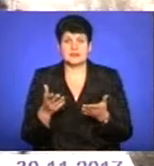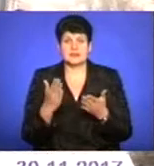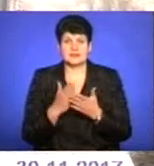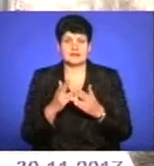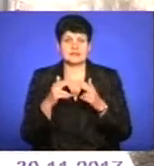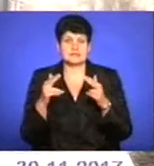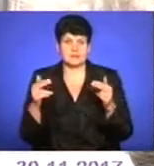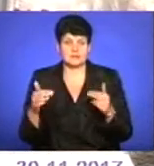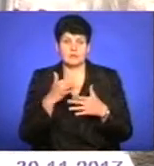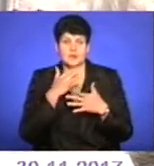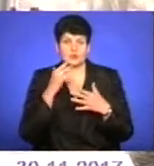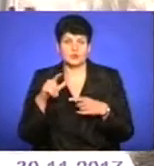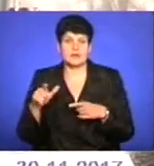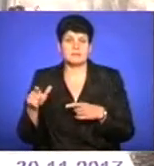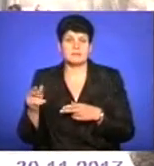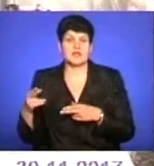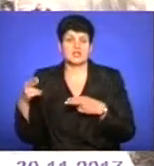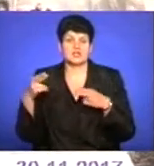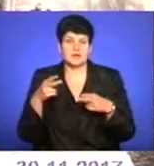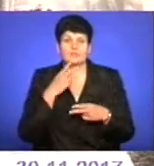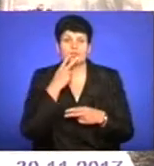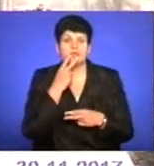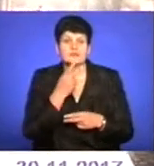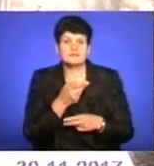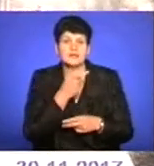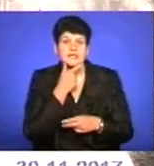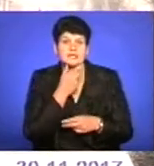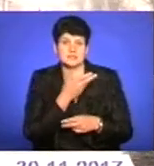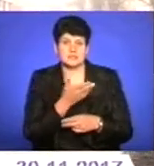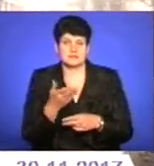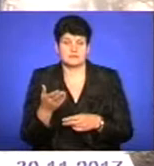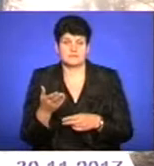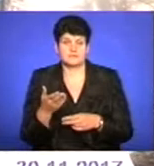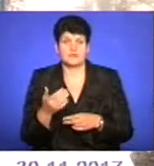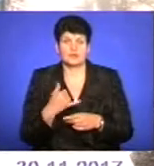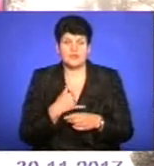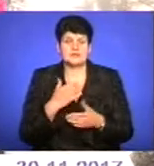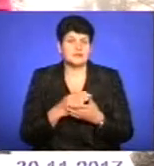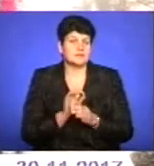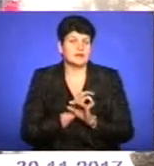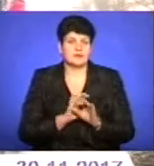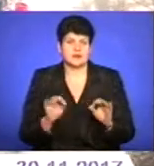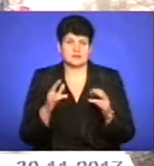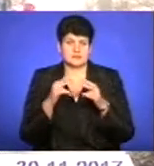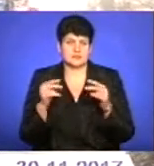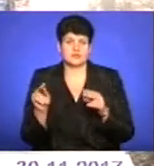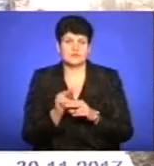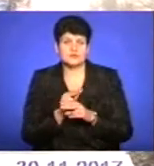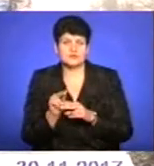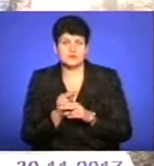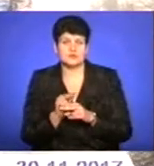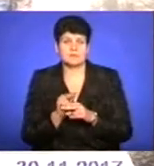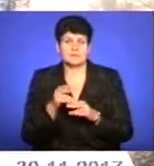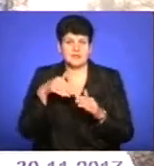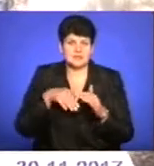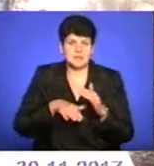замок, багато людей приїжджають, щоб подивитися на нього. І в нас є прекрасний замок, якщо його відреставрувати, і